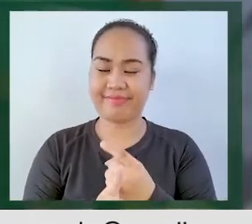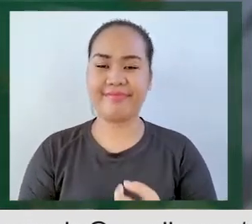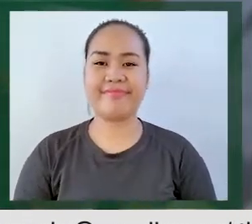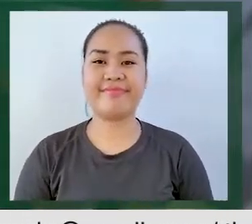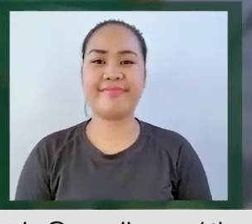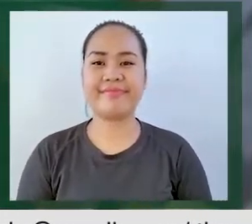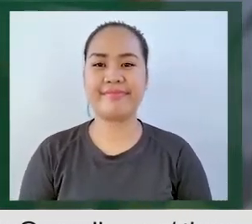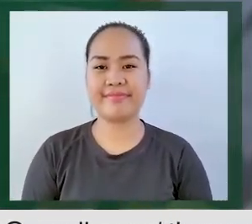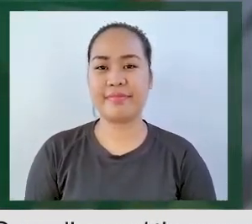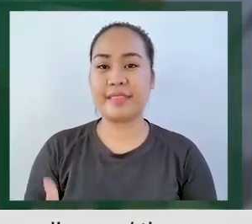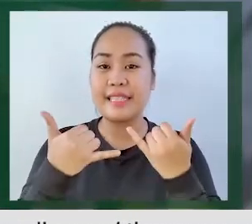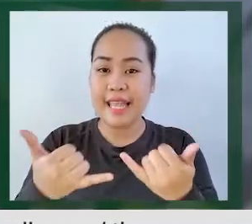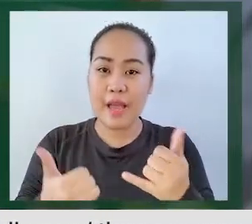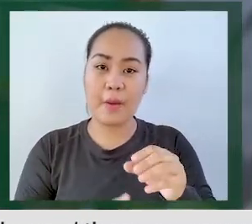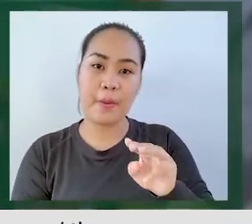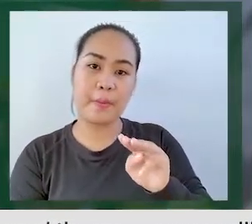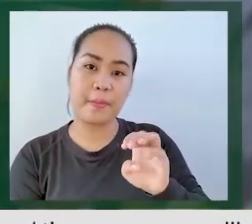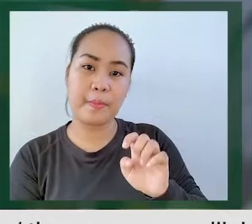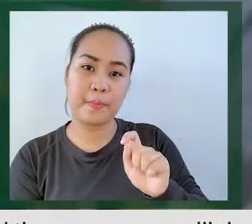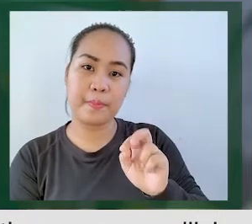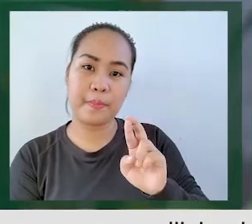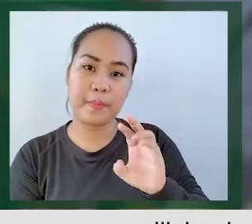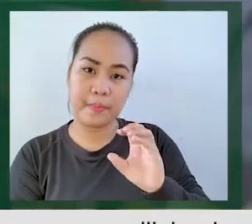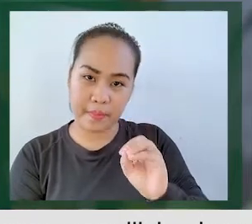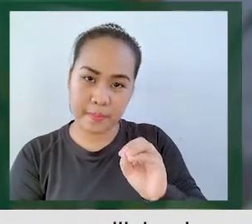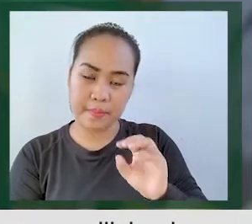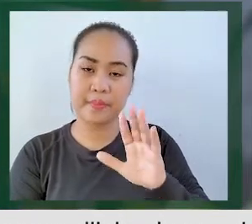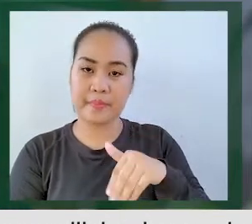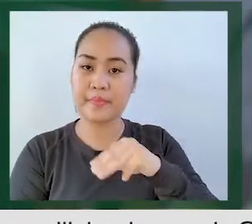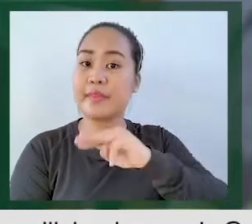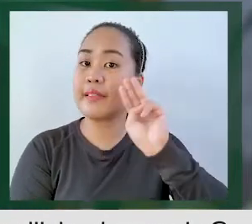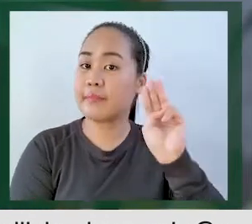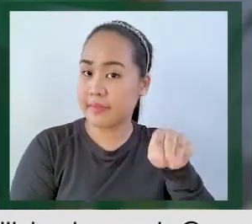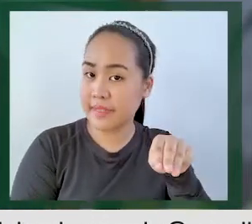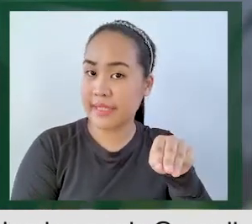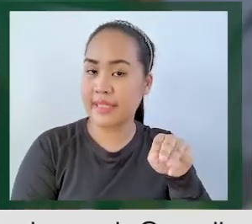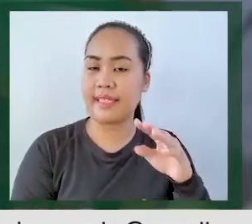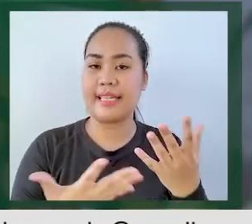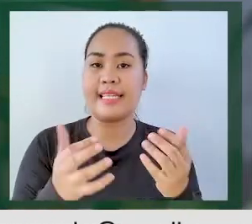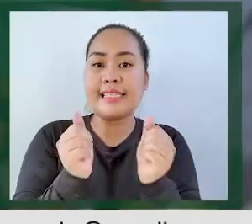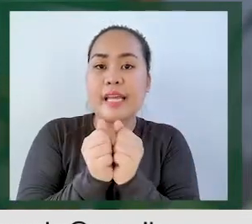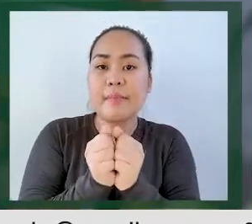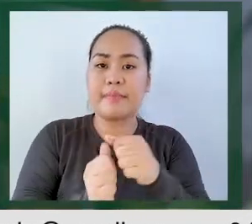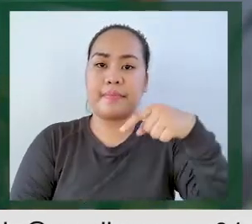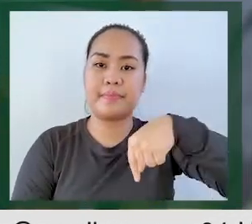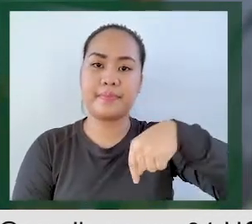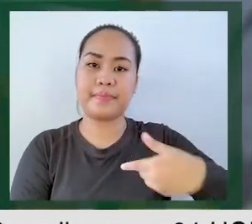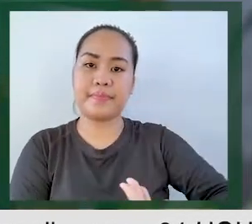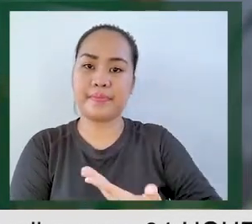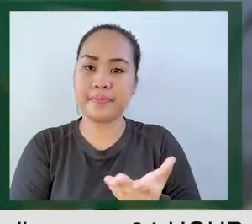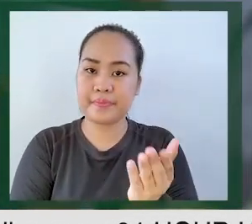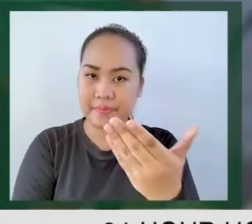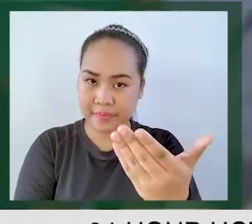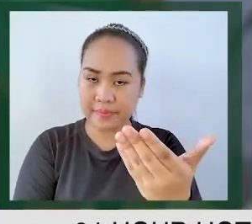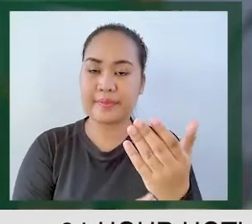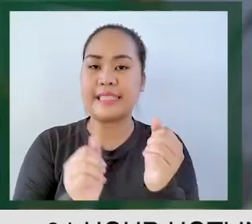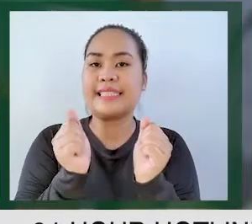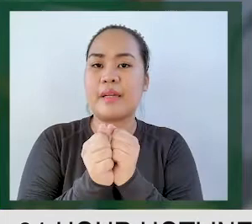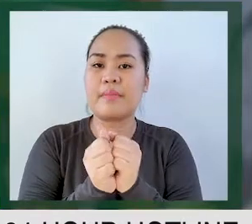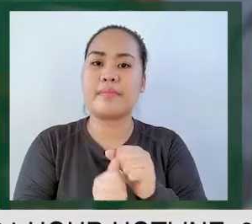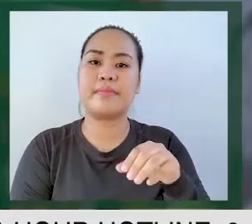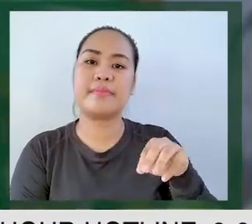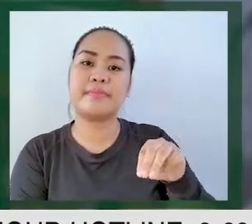ang Metro Manila, no, ating lungsod din Pasig na kasama ng NCR is still under MECQ,